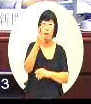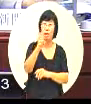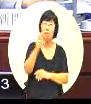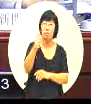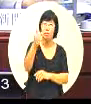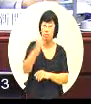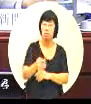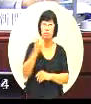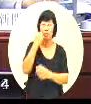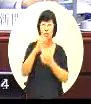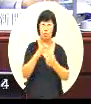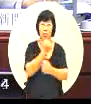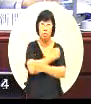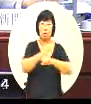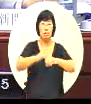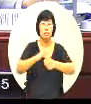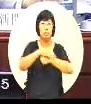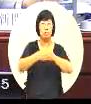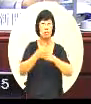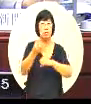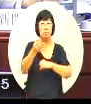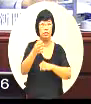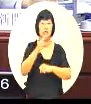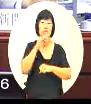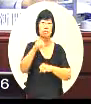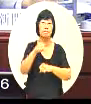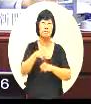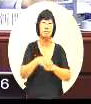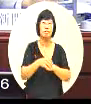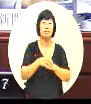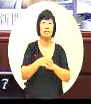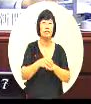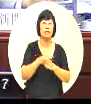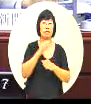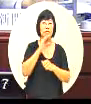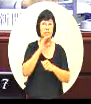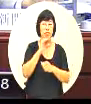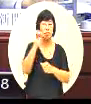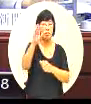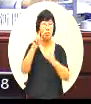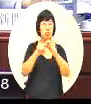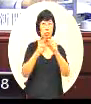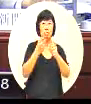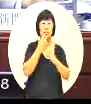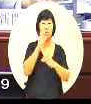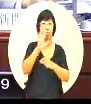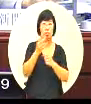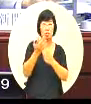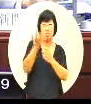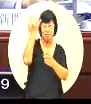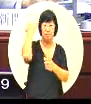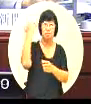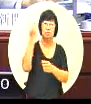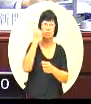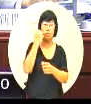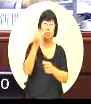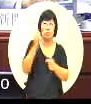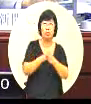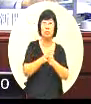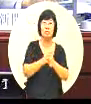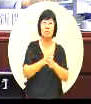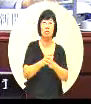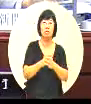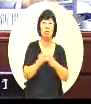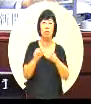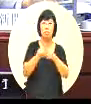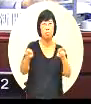整个劳健保会当时，劳健保会这个部分都在跟中央。过去劳健保会的补助不公，那我们